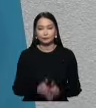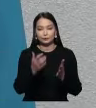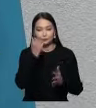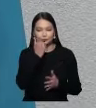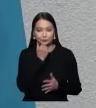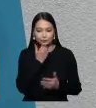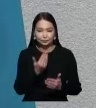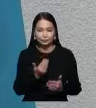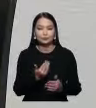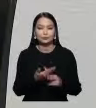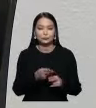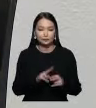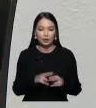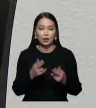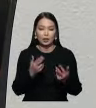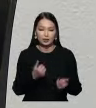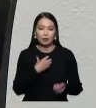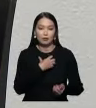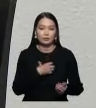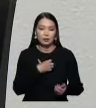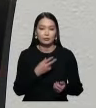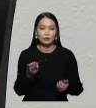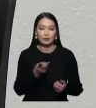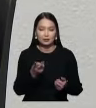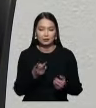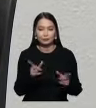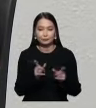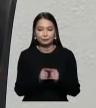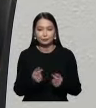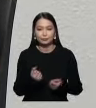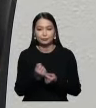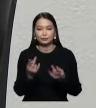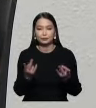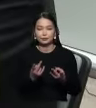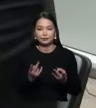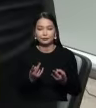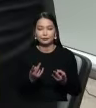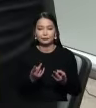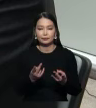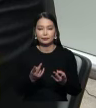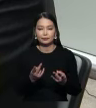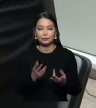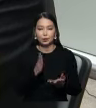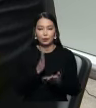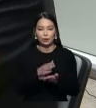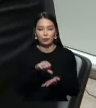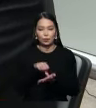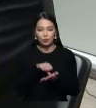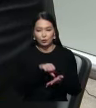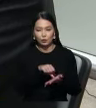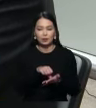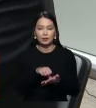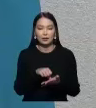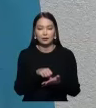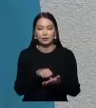быть вне всякой политики, наоборот, должен сближать людей. У нас много участников из более чем